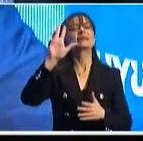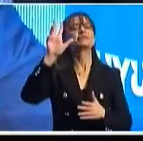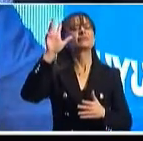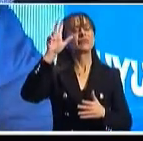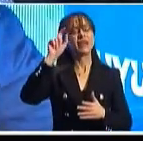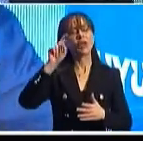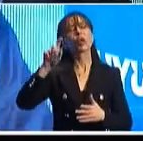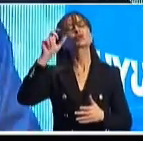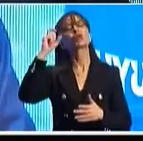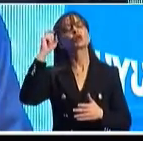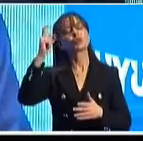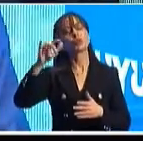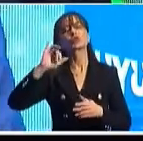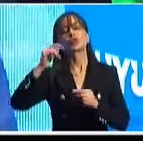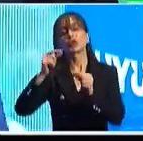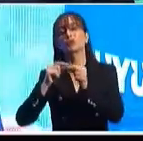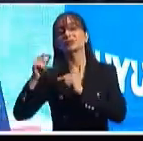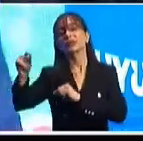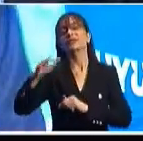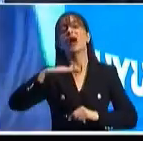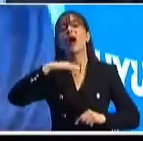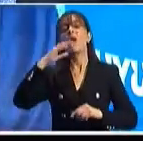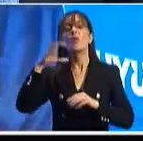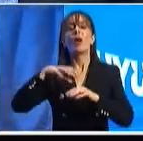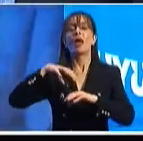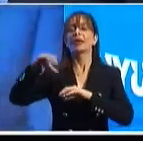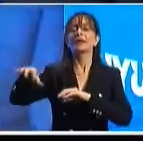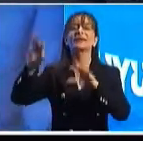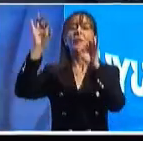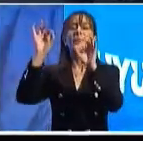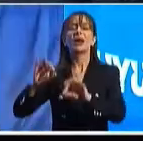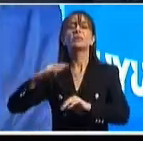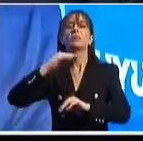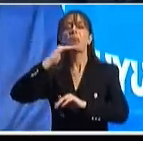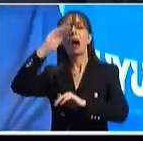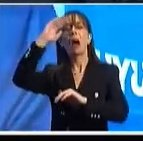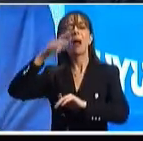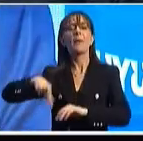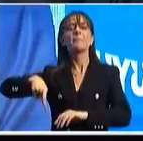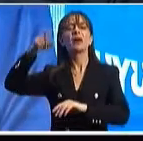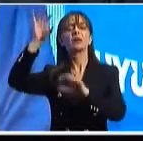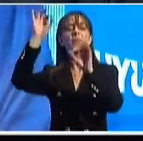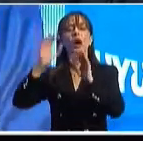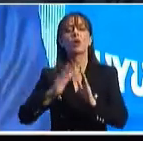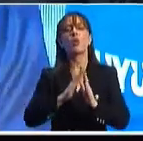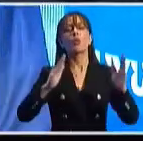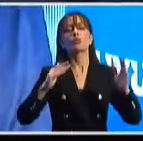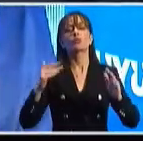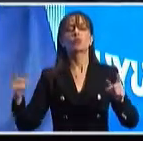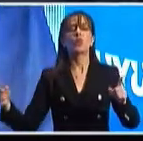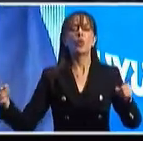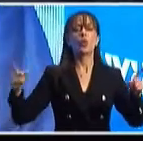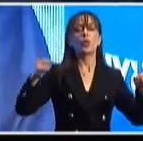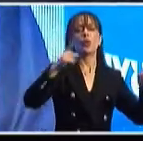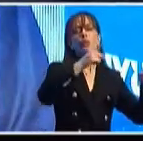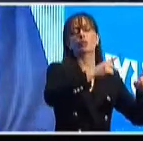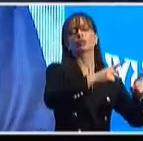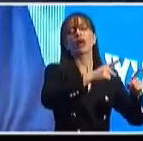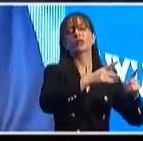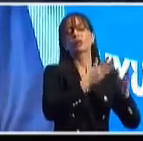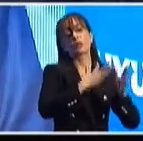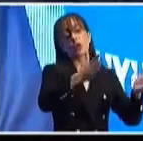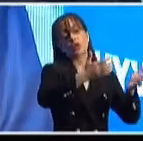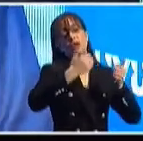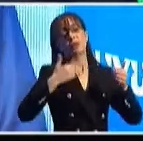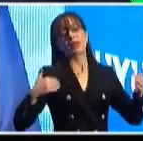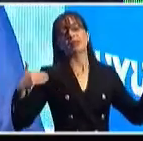Avrupa yakasında Bayrampaşa'dan başlayarak o Büyükçekmece'ye kadar uzanan karayolu tüneliyle